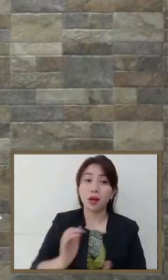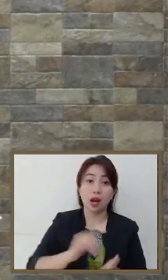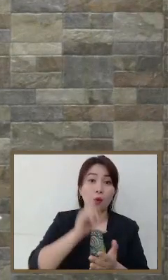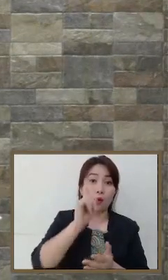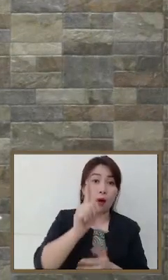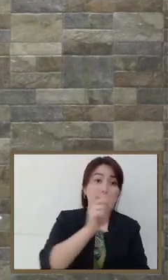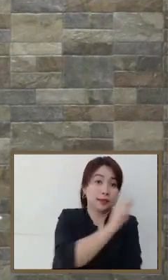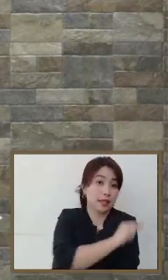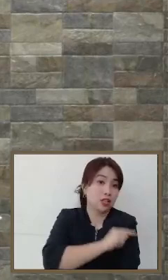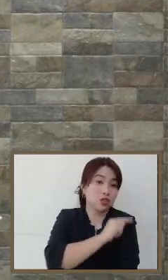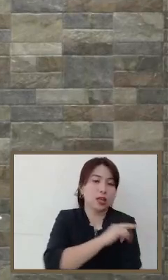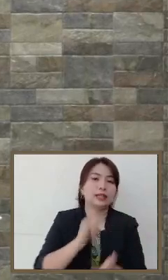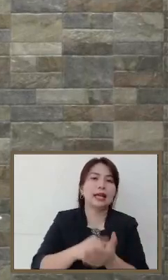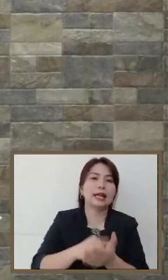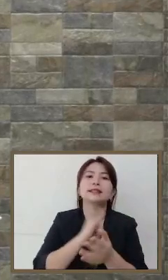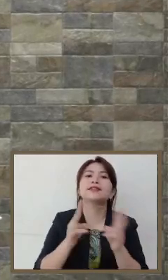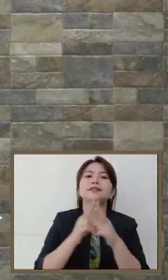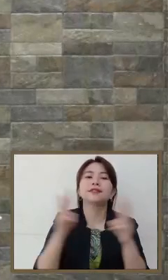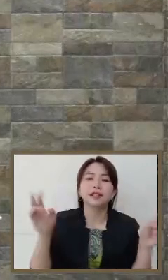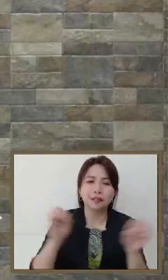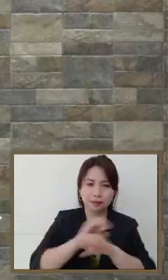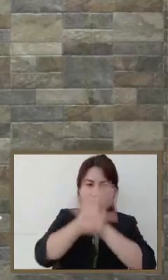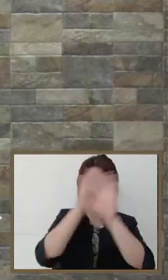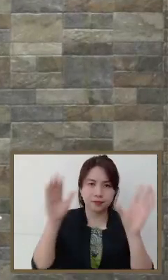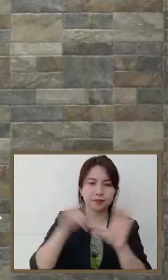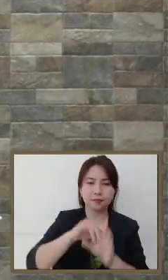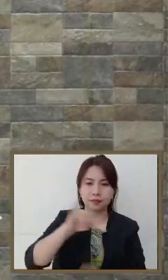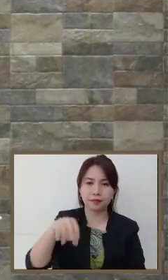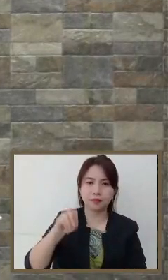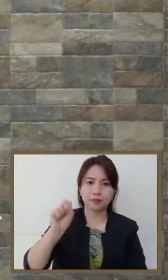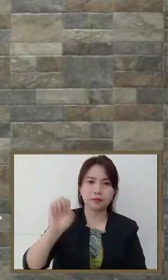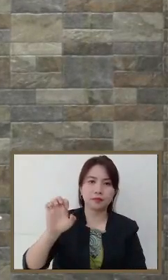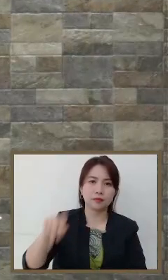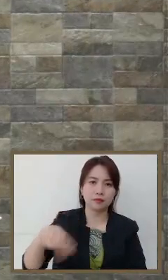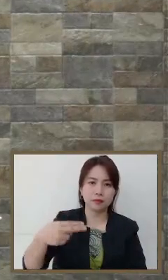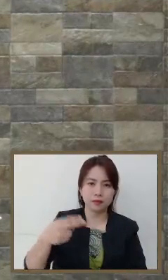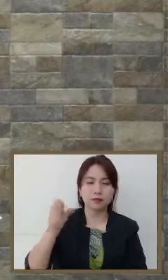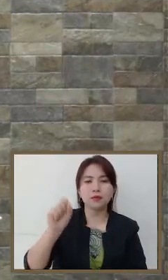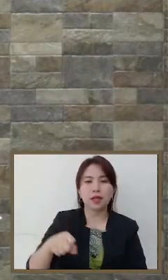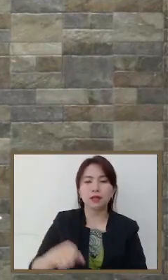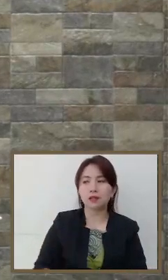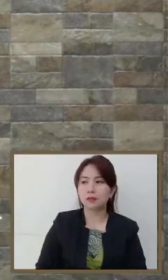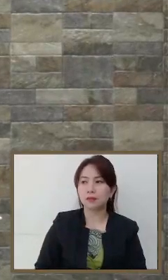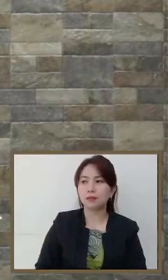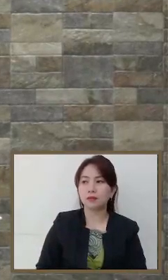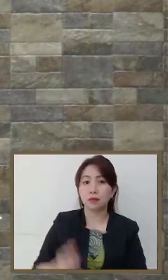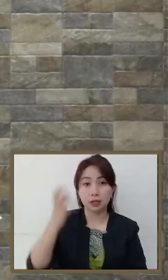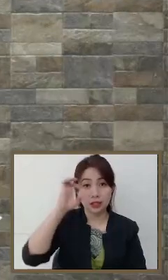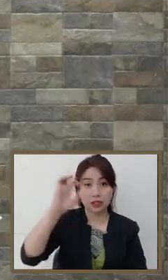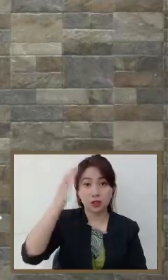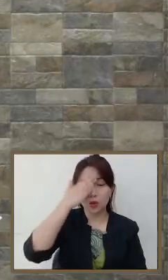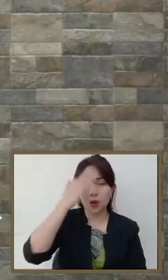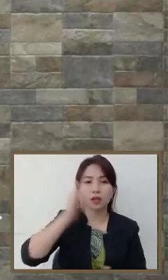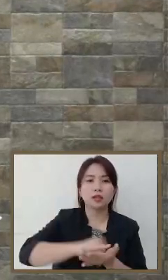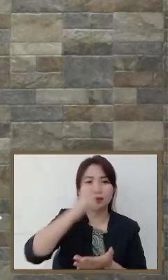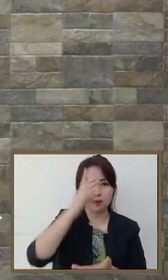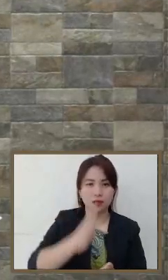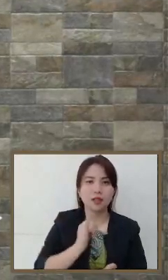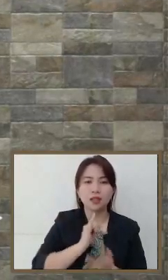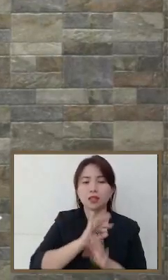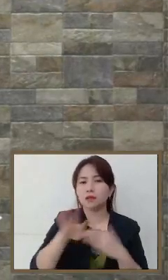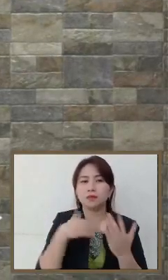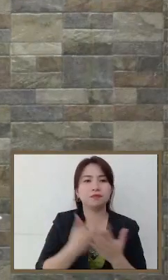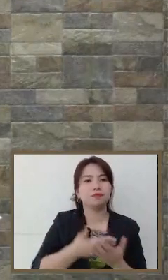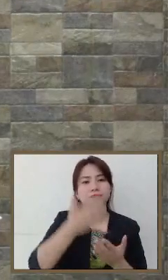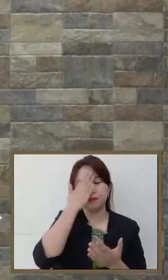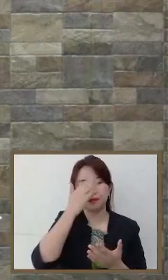mga kapatid na napakaliwanag kay josep alam nian that is God is an omniscient god no wonder